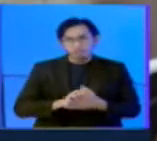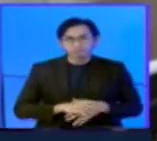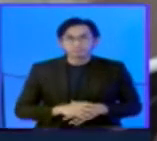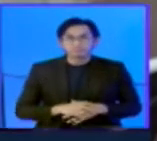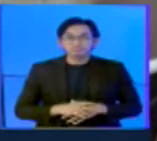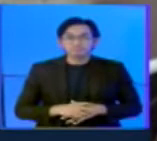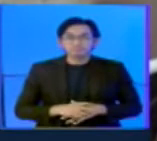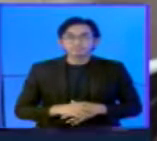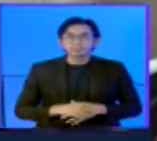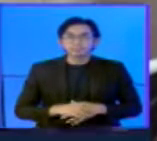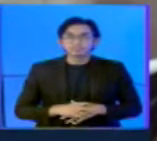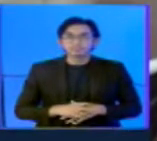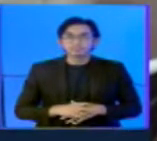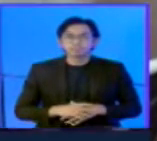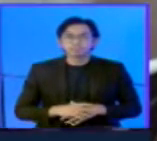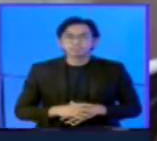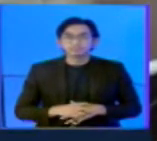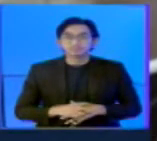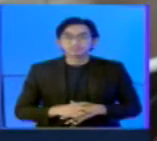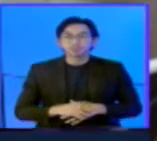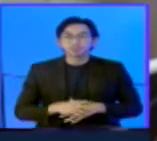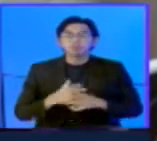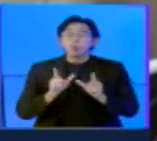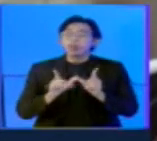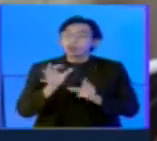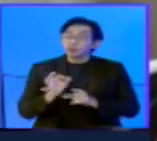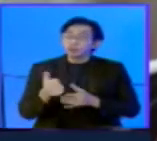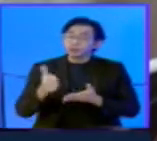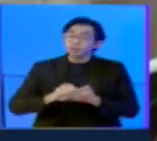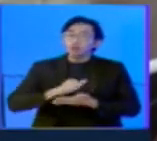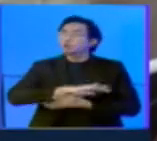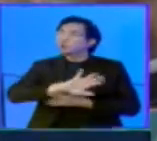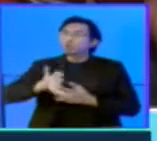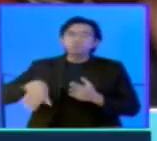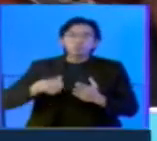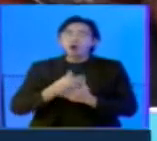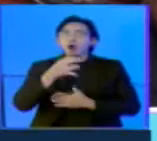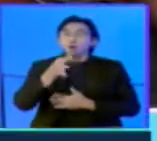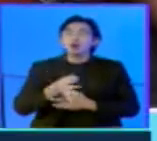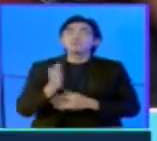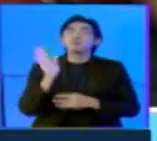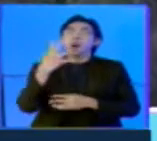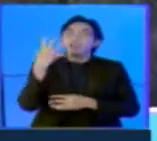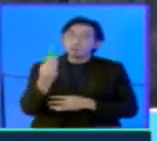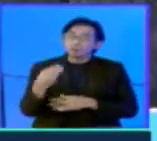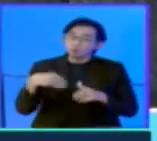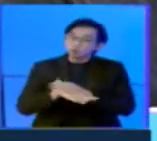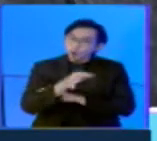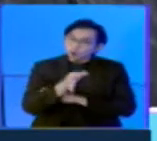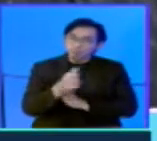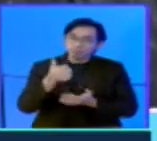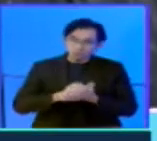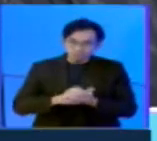yang Pak Wali harapkan juga bahwasannya, semua pemudik yang sudah sampai ke Kota Tegal, mereka kalau terpaksa nyampe ke Kota